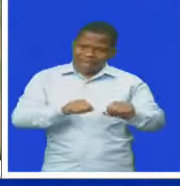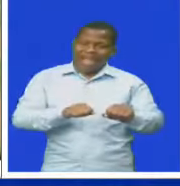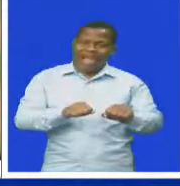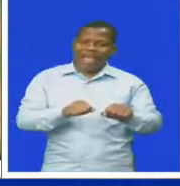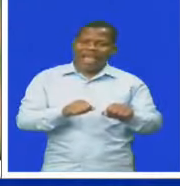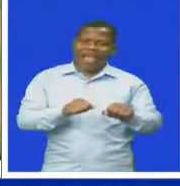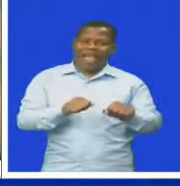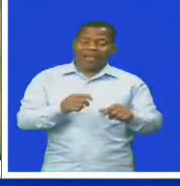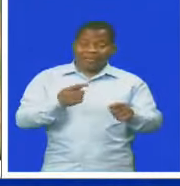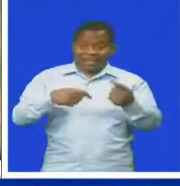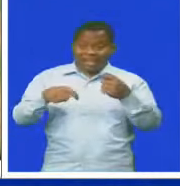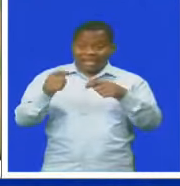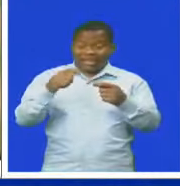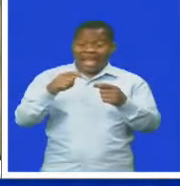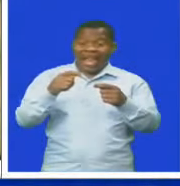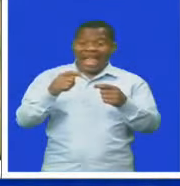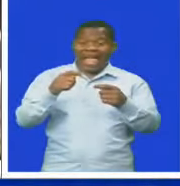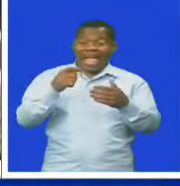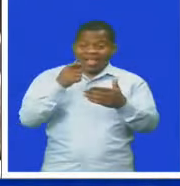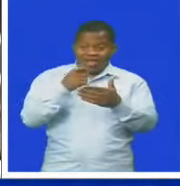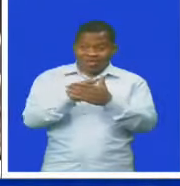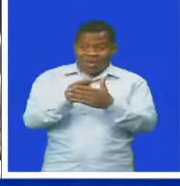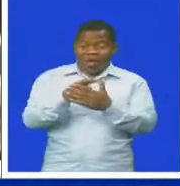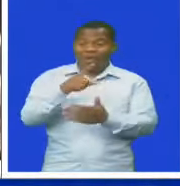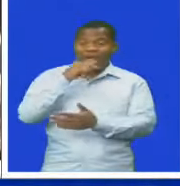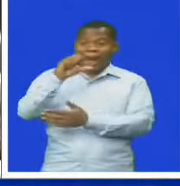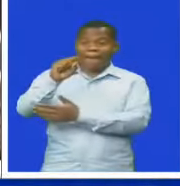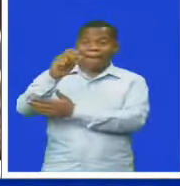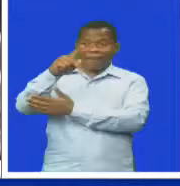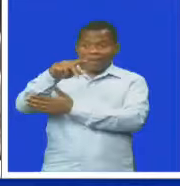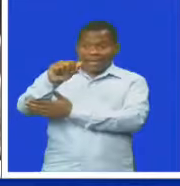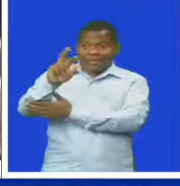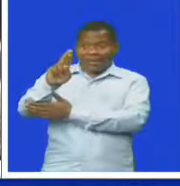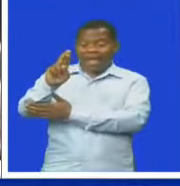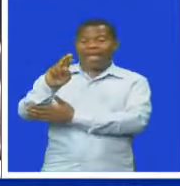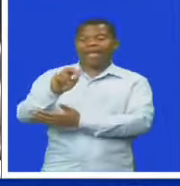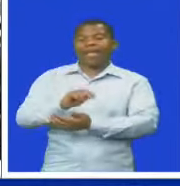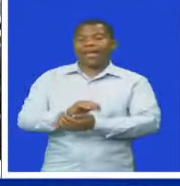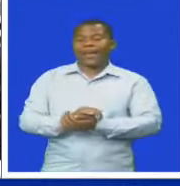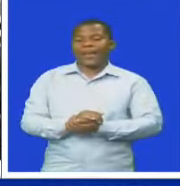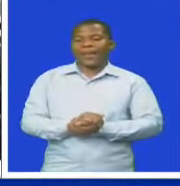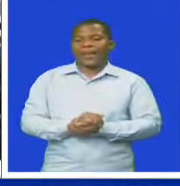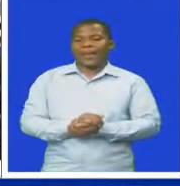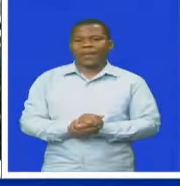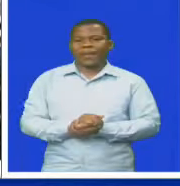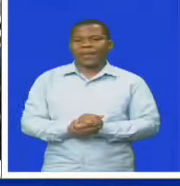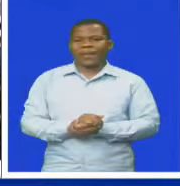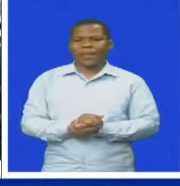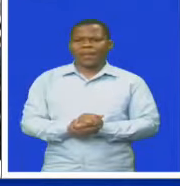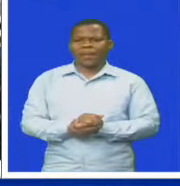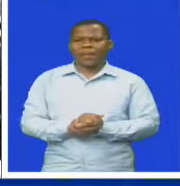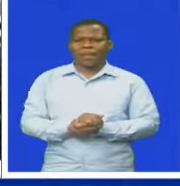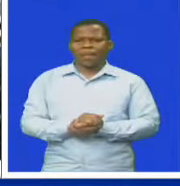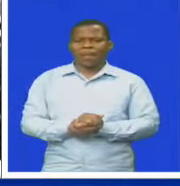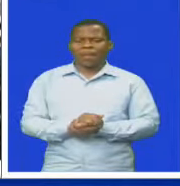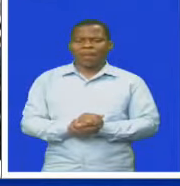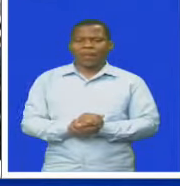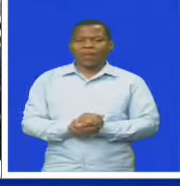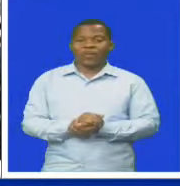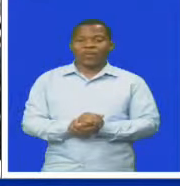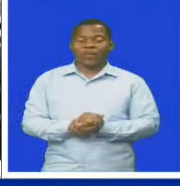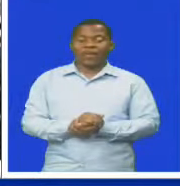seSpa. Etindzabeni kubika lungulele amagagula number 1 Dube eMthimba. Libandla lelibutha